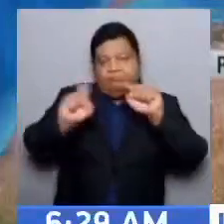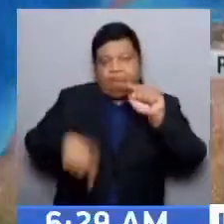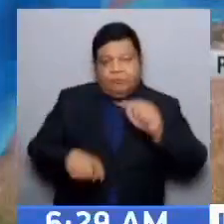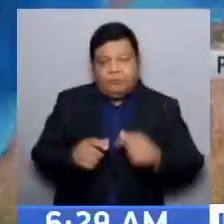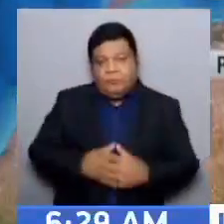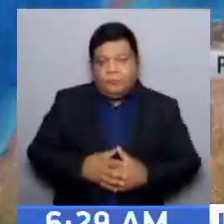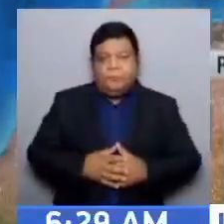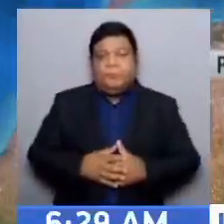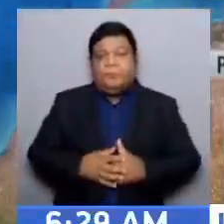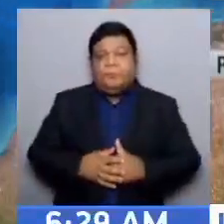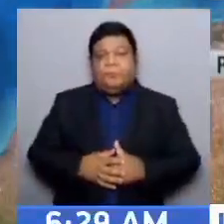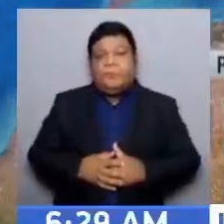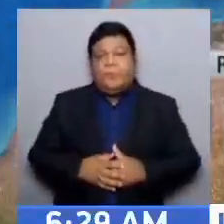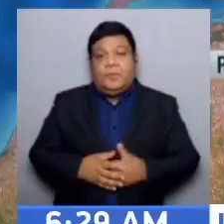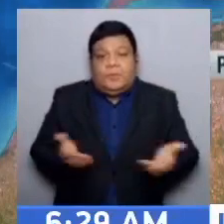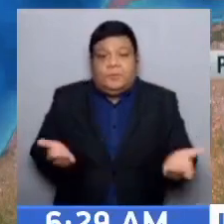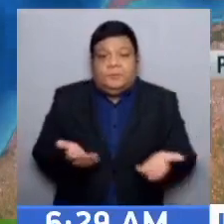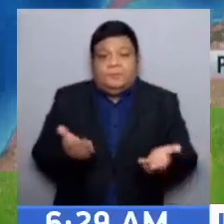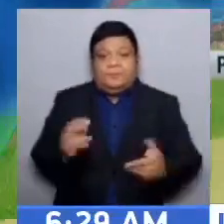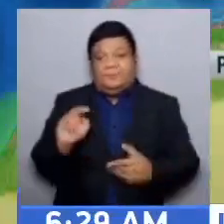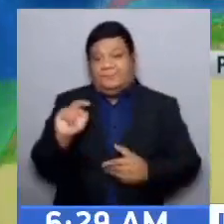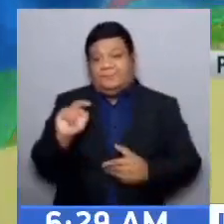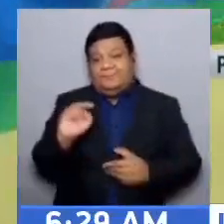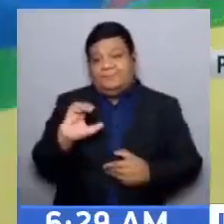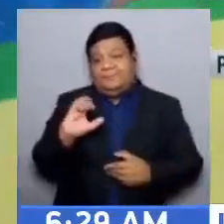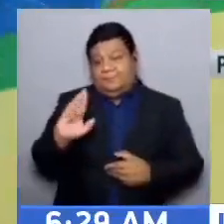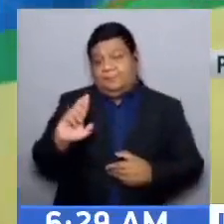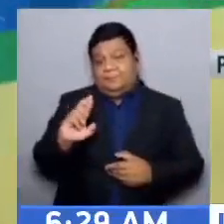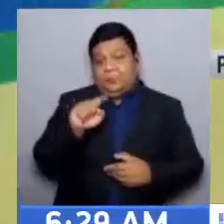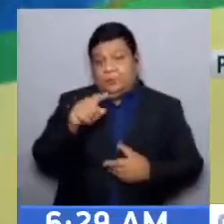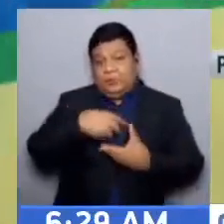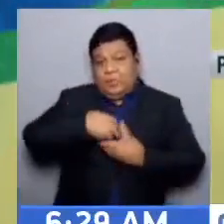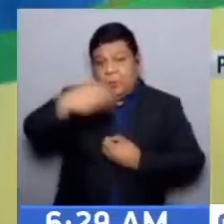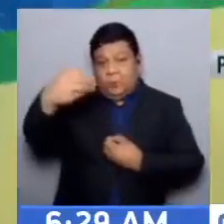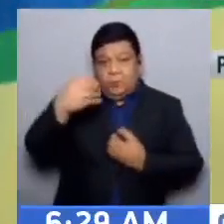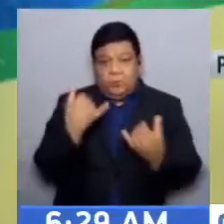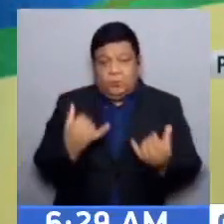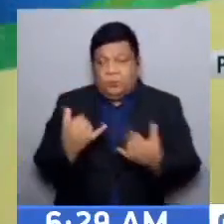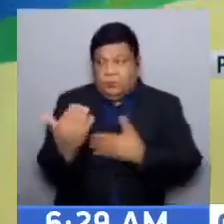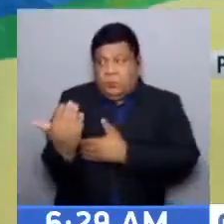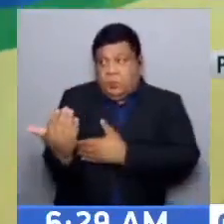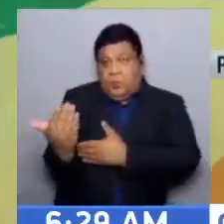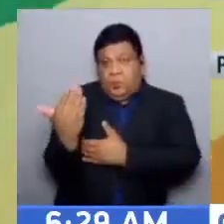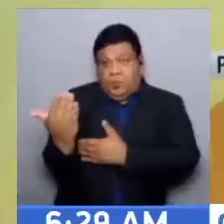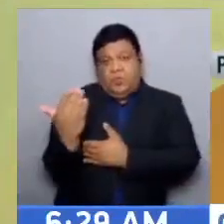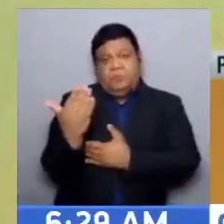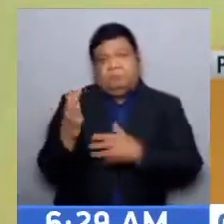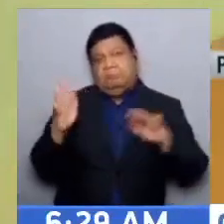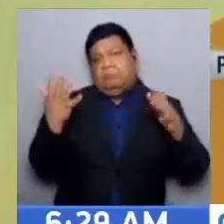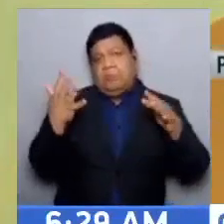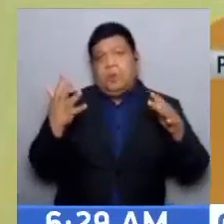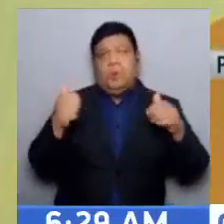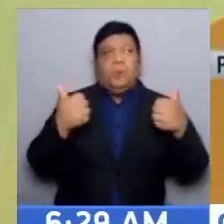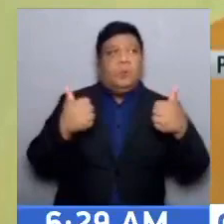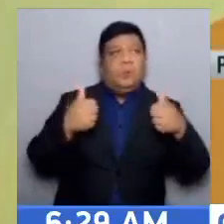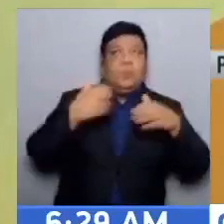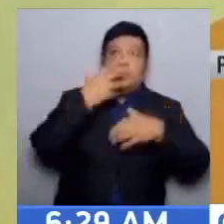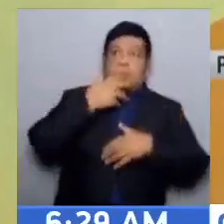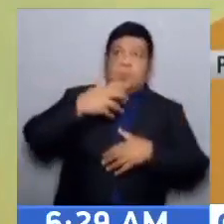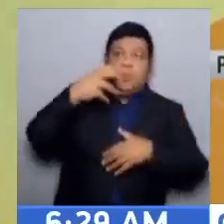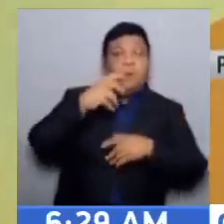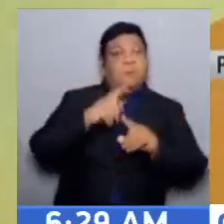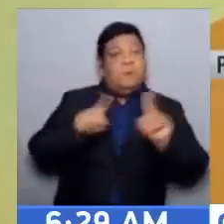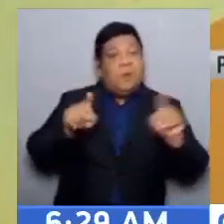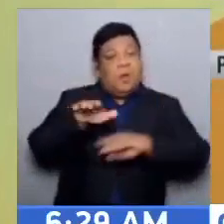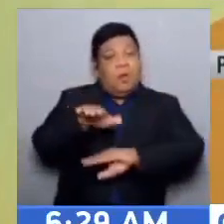Dito sa Metro Manila, dito sa mga lalabas ng bahay, ngayong umaga walang ulan pero sa hapon, nandyan po yung posibilidad na may malalakas na ulan